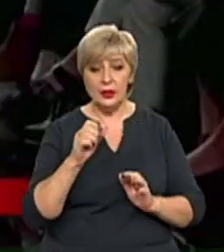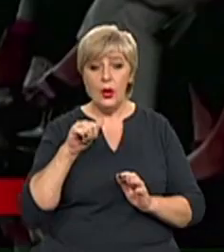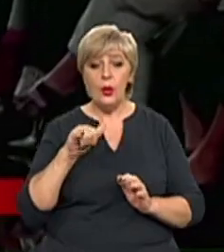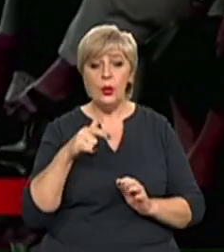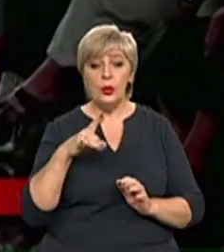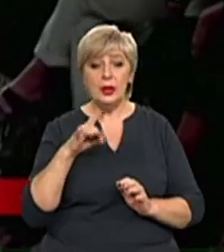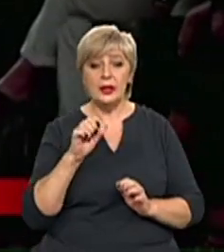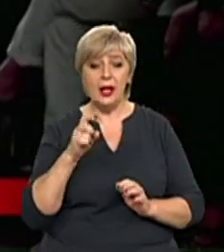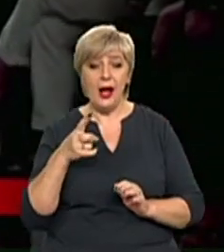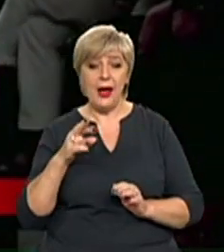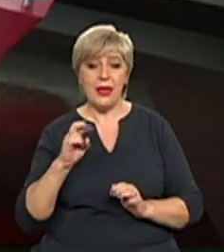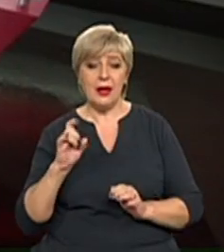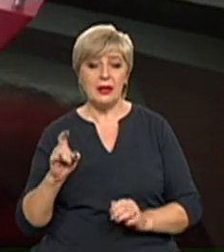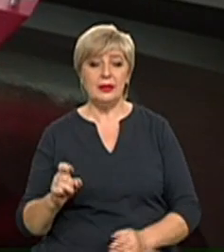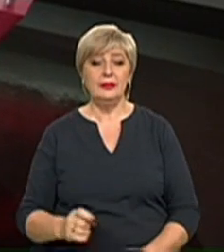«Грань».